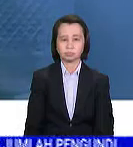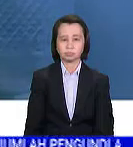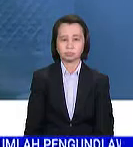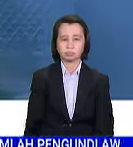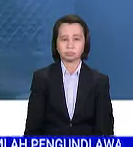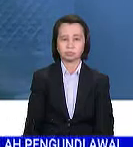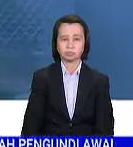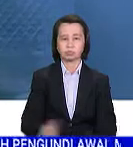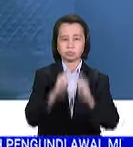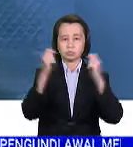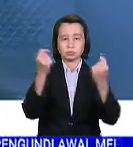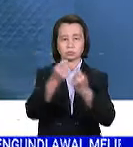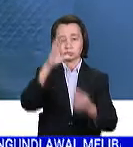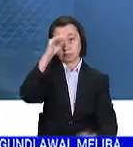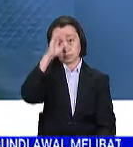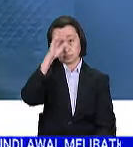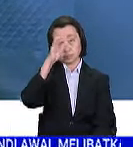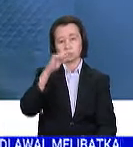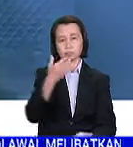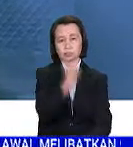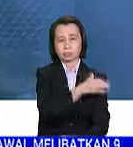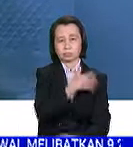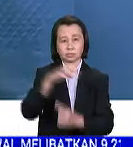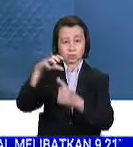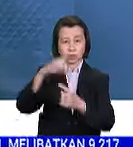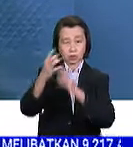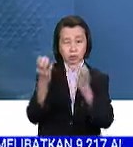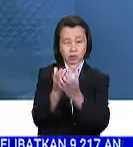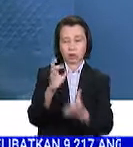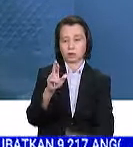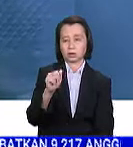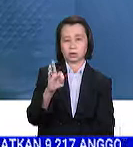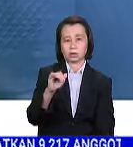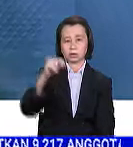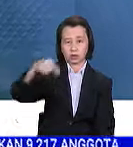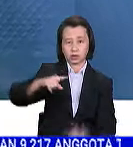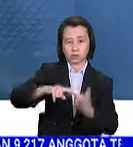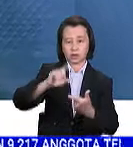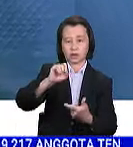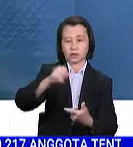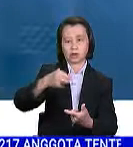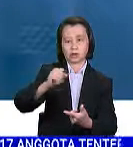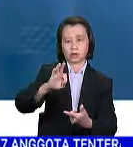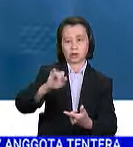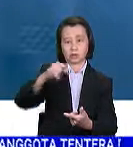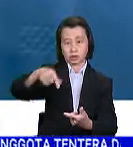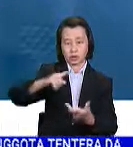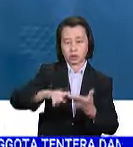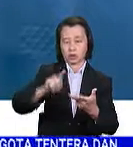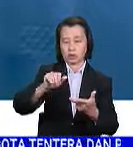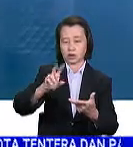sementara itu Square lagi negara diwarisi bekas juara dunia Muhammad Rafiq Ismail Syafiq Ridwan Abdul Malik